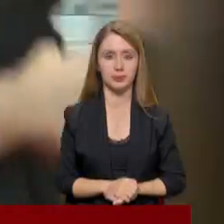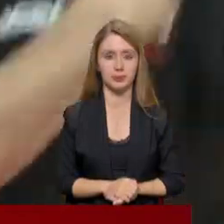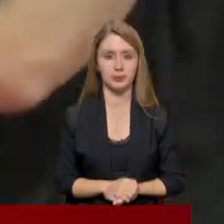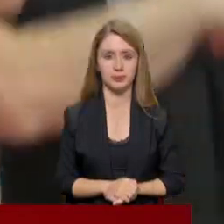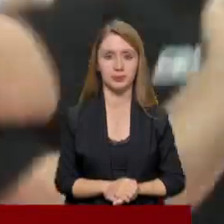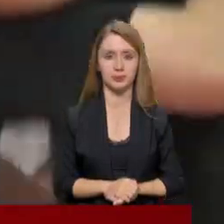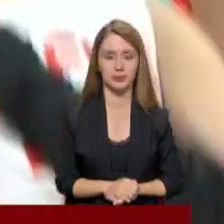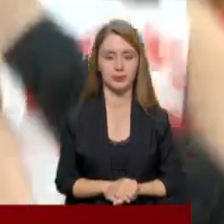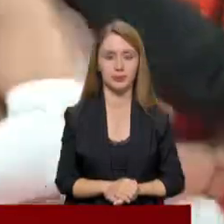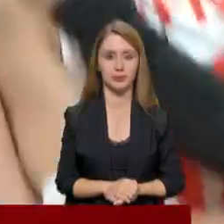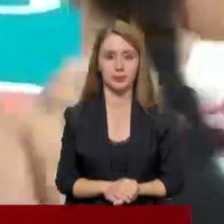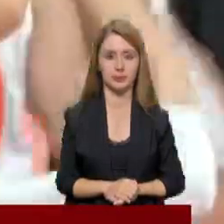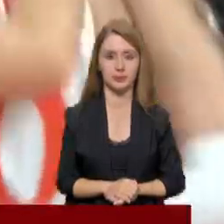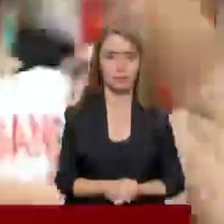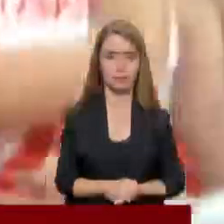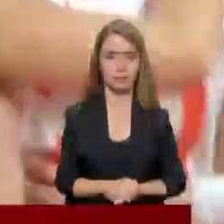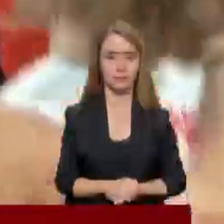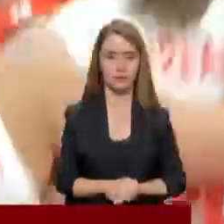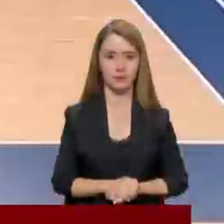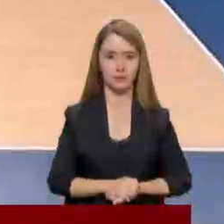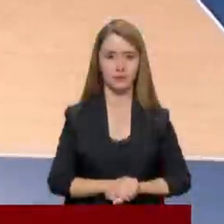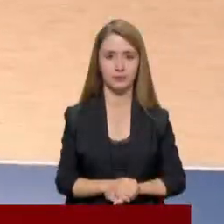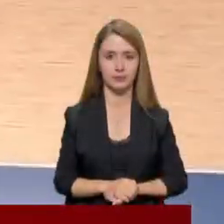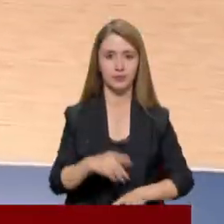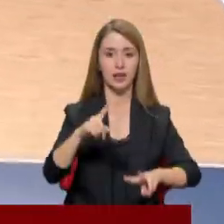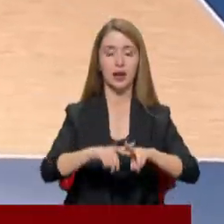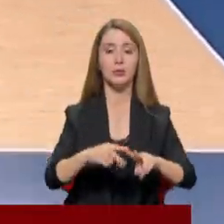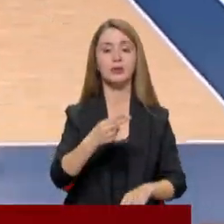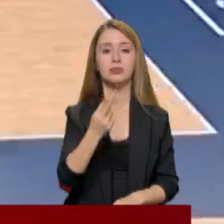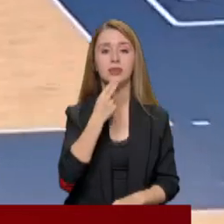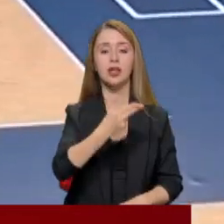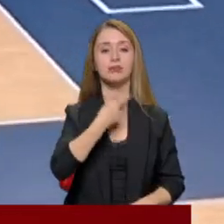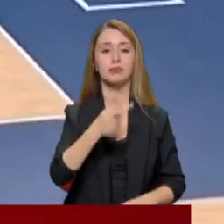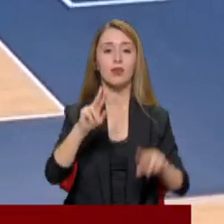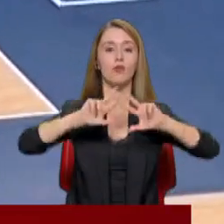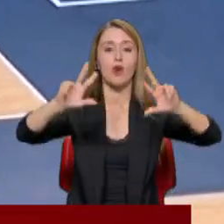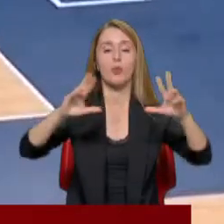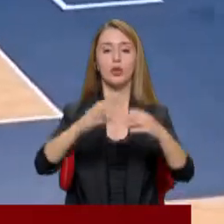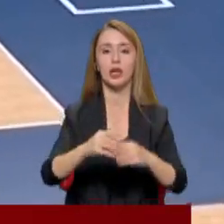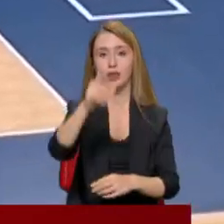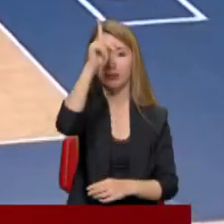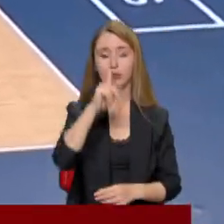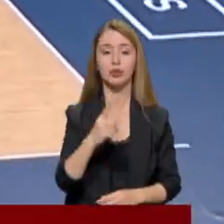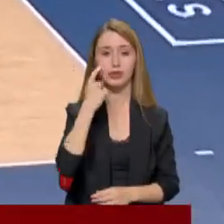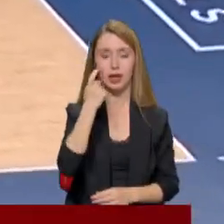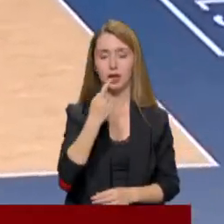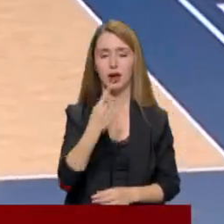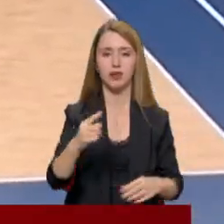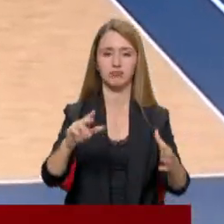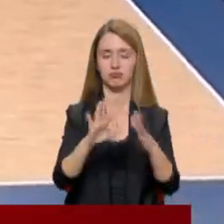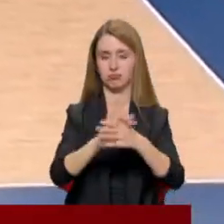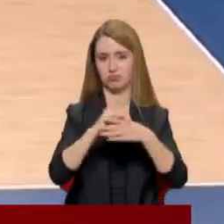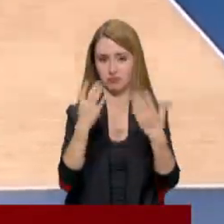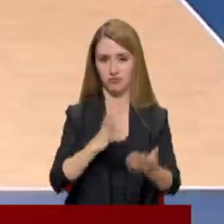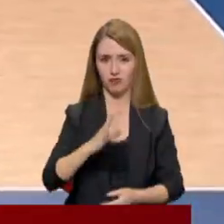altını Türkiye'nin hanesine yazdırıyor. Amilli kadın voleybol takımımız Cumhuriyet'in 100. yılında tarihi başarılara